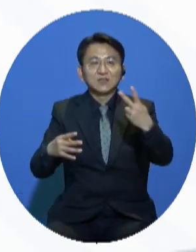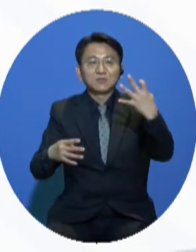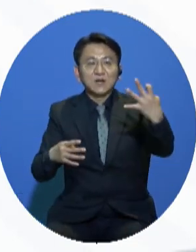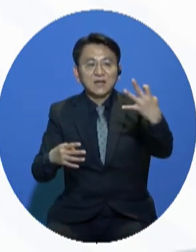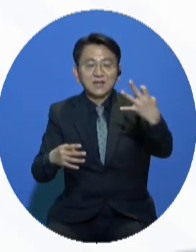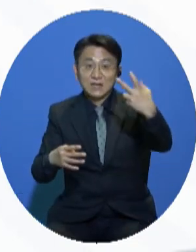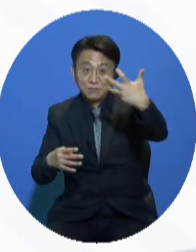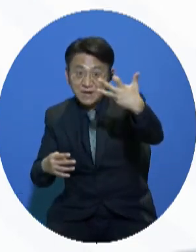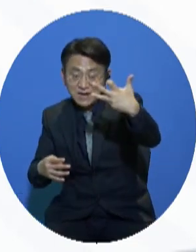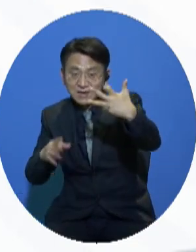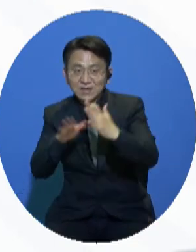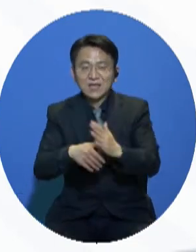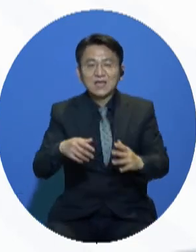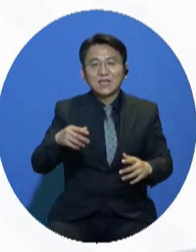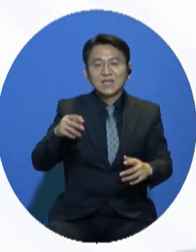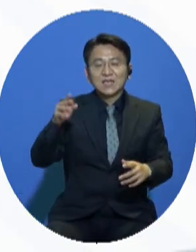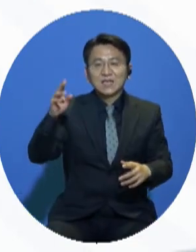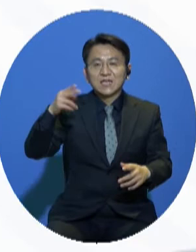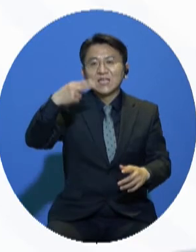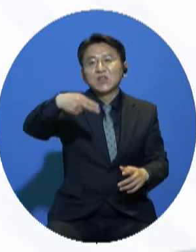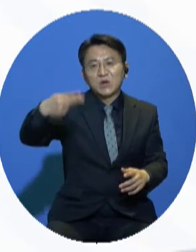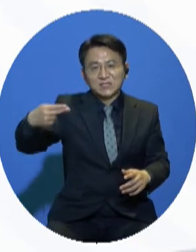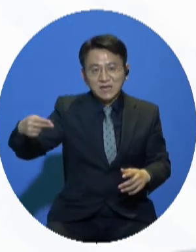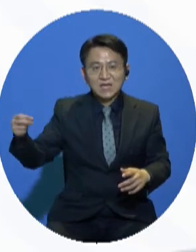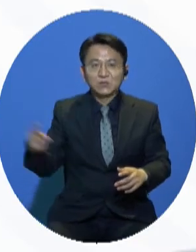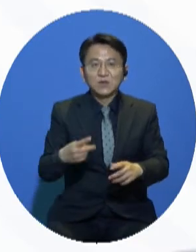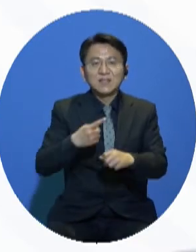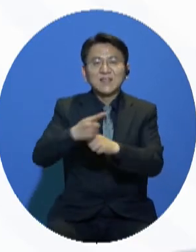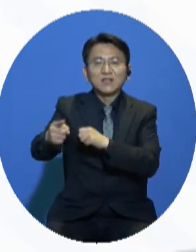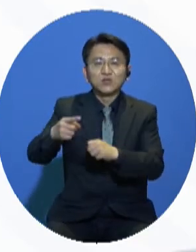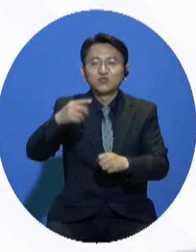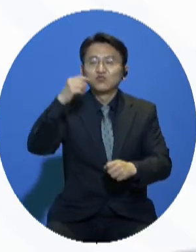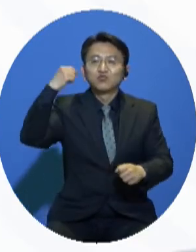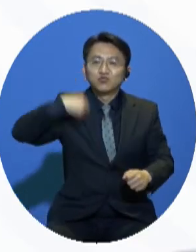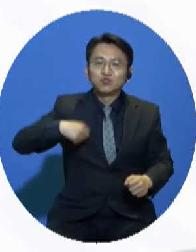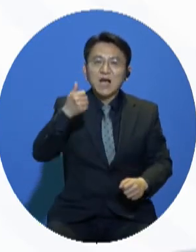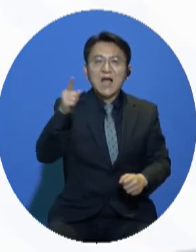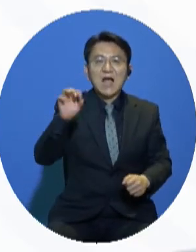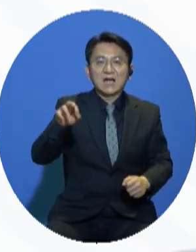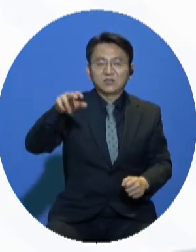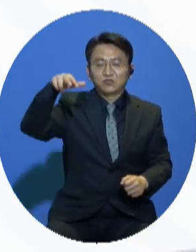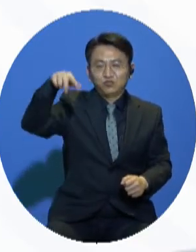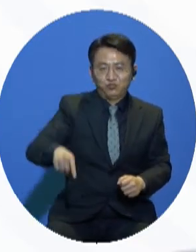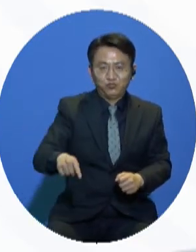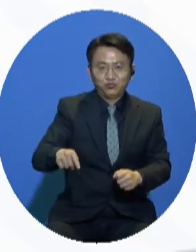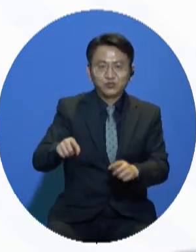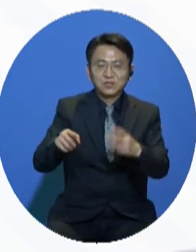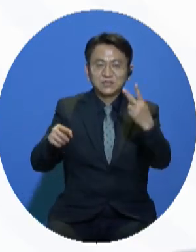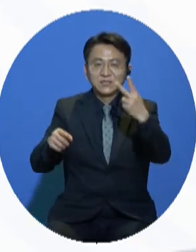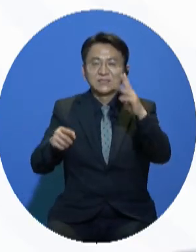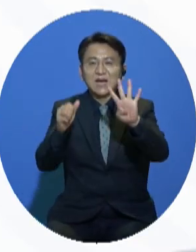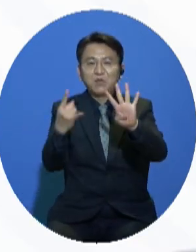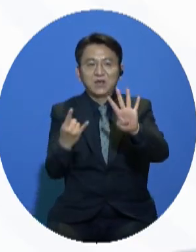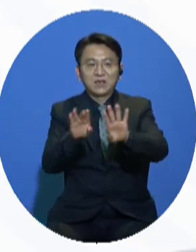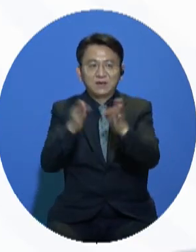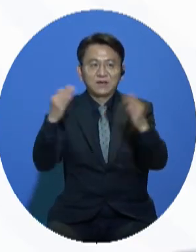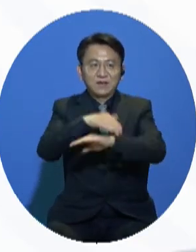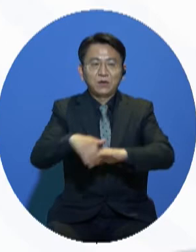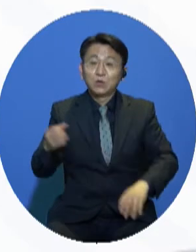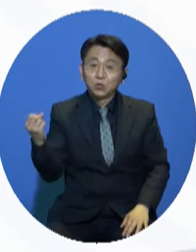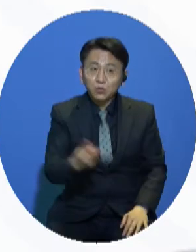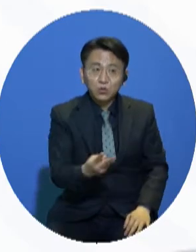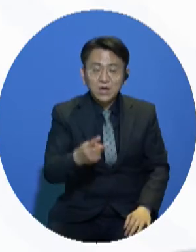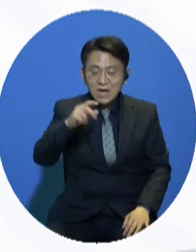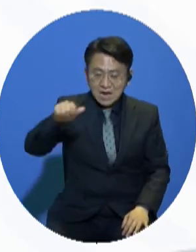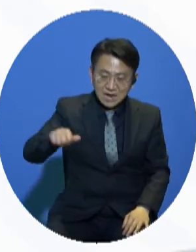2018년에는 인도네시아에서 개최가 되었습니다. 그리고 이어서 내년에 중국 항저우에서 제4회가 개최될 예정입니다. 저희는